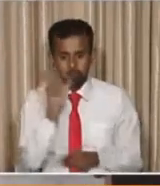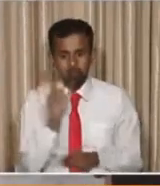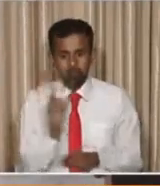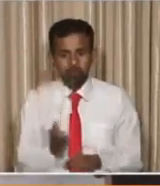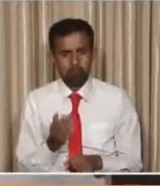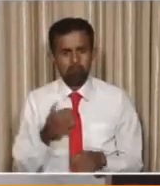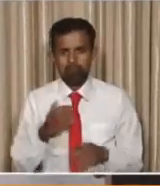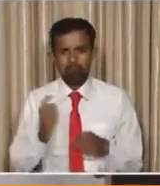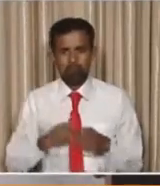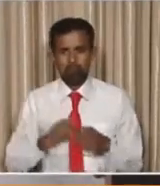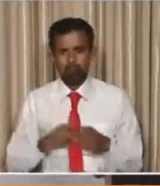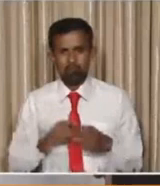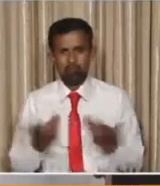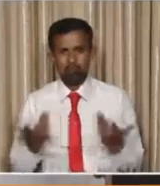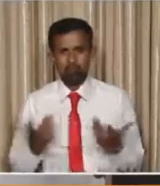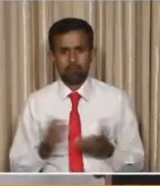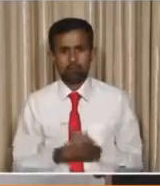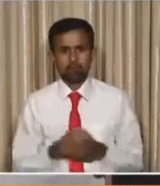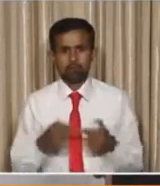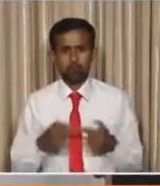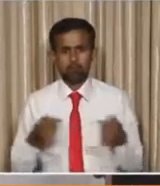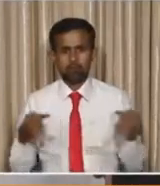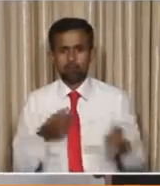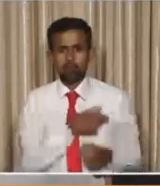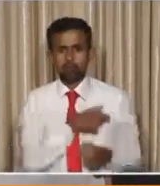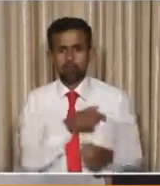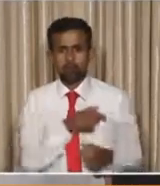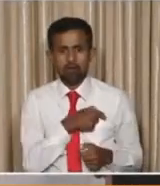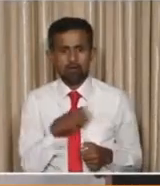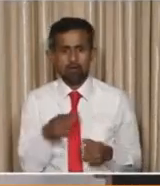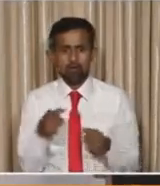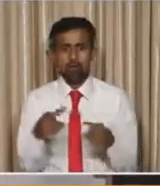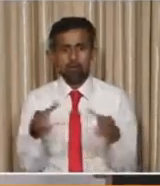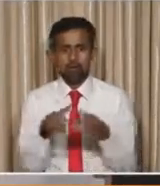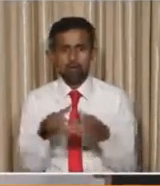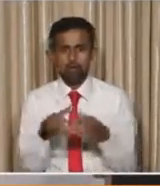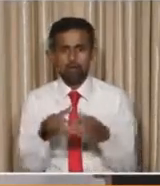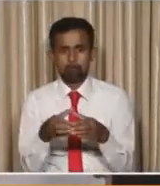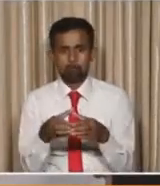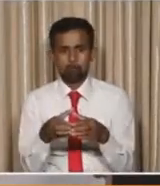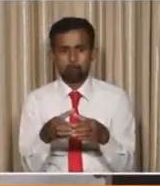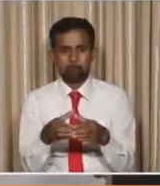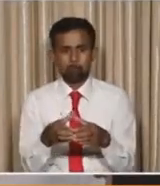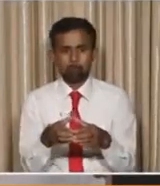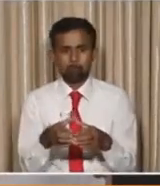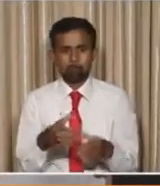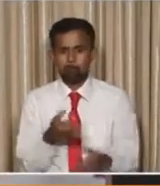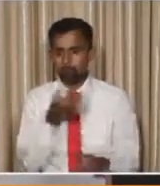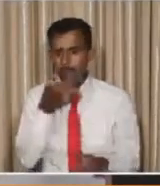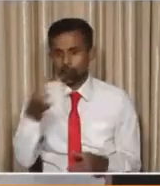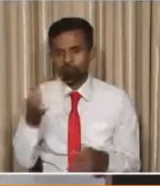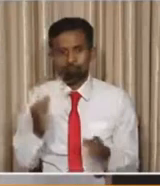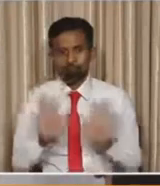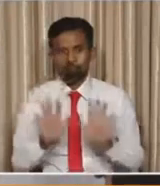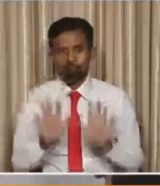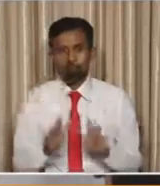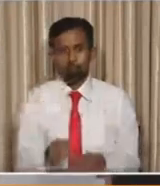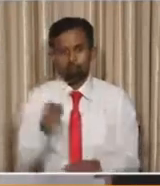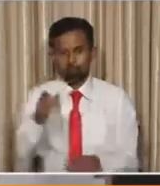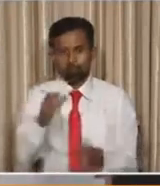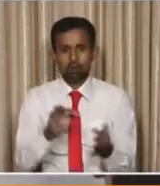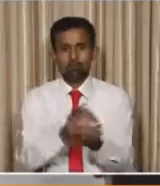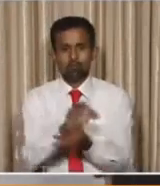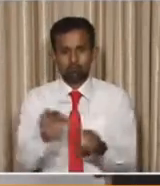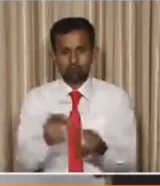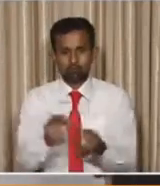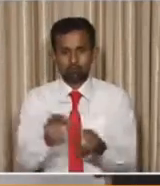ප්‍රශ්නයක් නැහැ මේ විපක්ෂ නායකතුමාටවත් මේ පක්ෂයටවත් කිසි දවසක ඒක නම් මං චෝදනා කරන්න ඔබතුමන්ලත් ප්‍රජාතන්ත්‍රවාදී